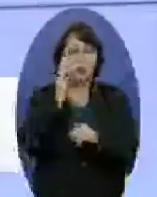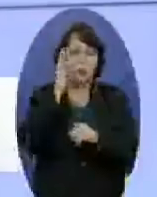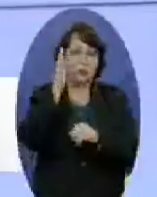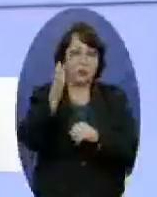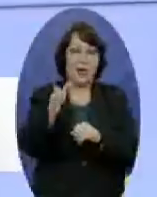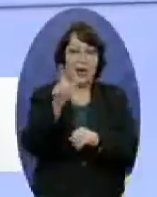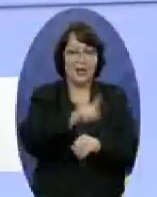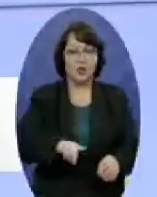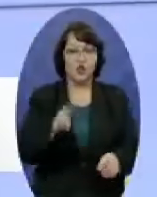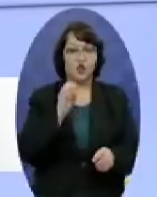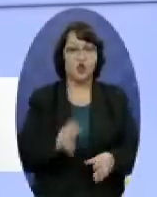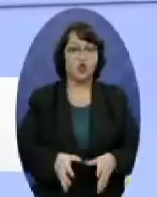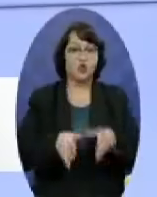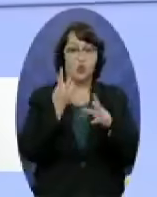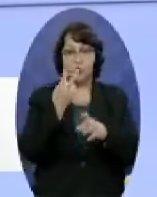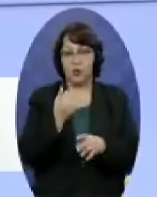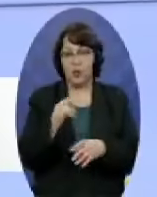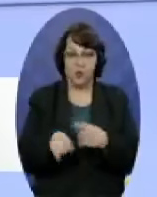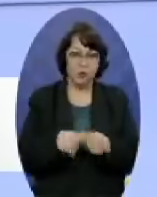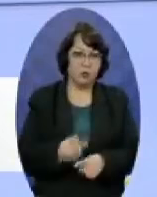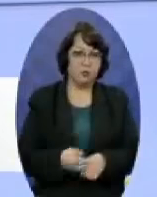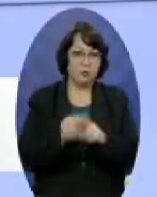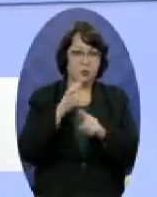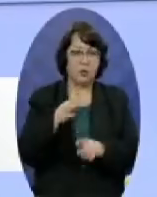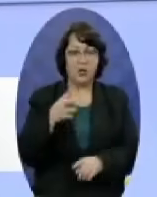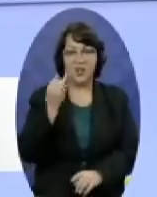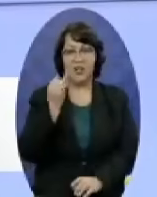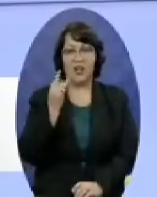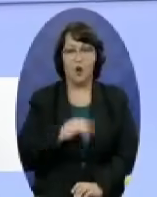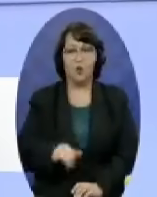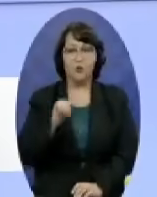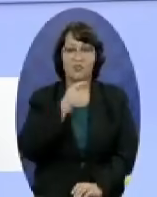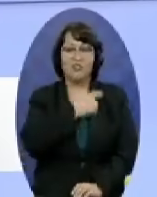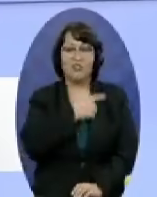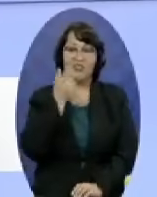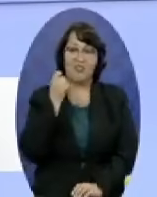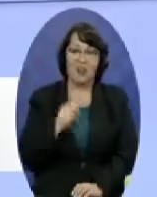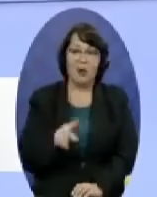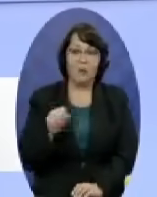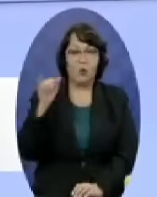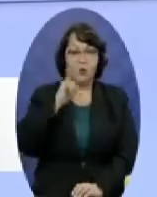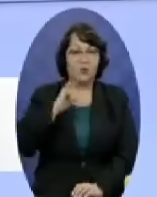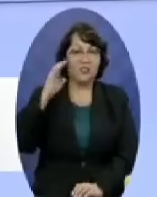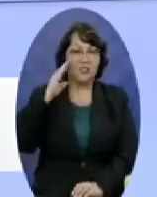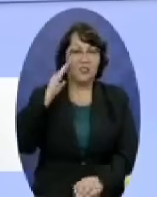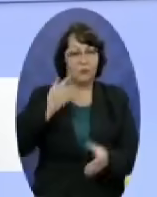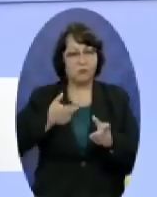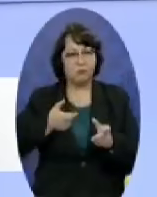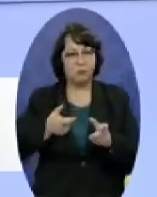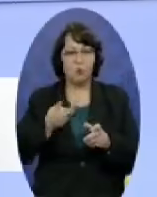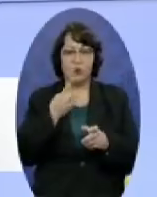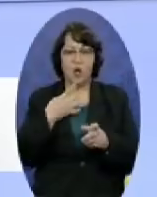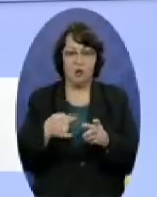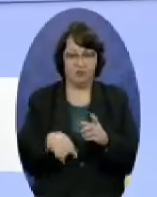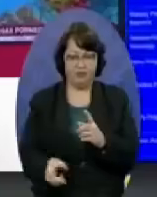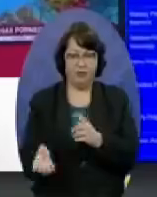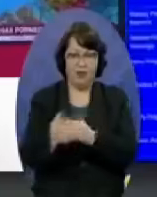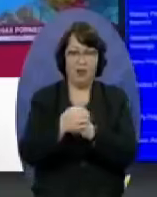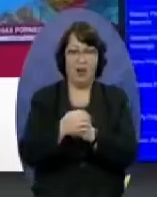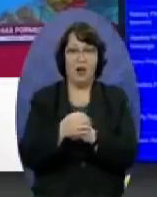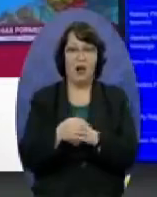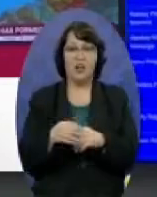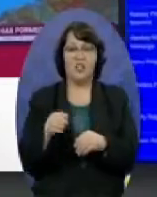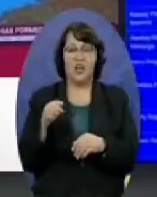тосны үнэ нэмэгдэх магадaltaй гэж үзэж байна. За Ираны генерал Америкийн цэргийнхний тусгай ажиллагааны үеэр алагдсны дараагаар Вашингтон Тегераны